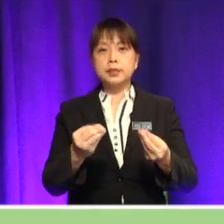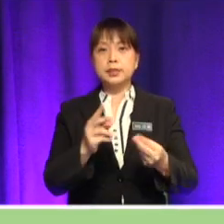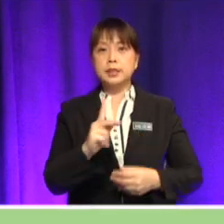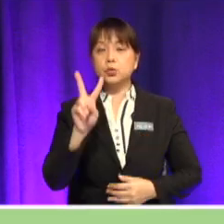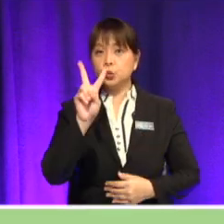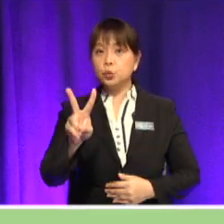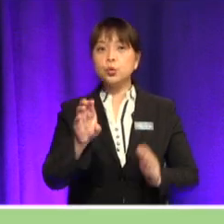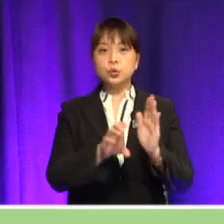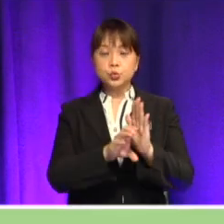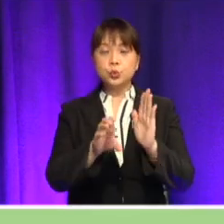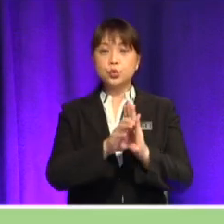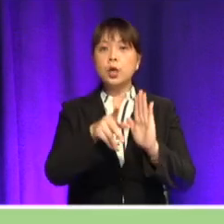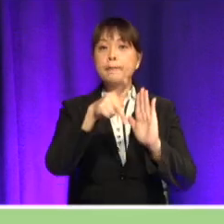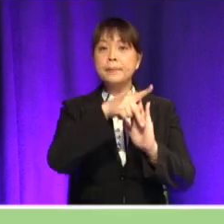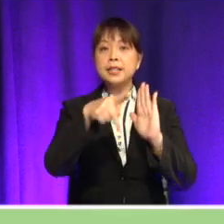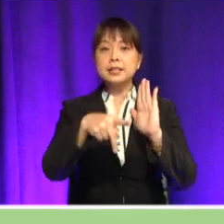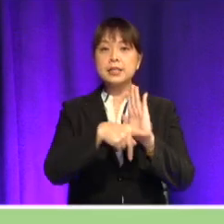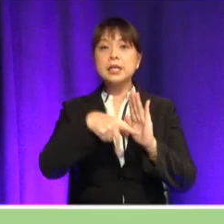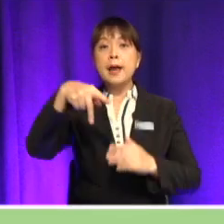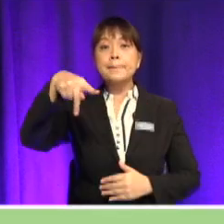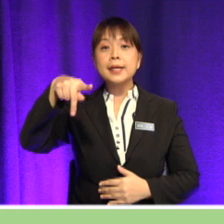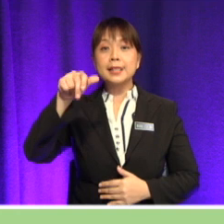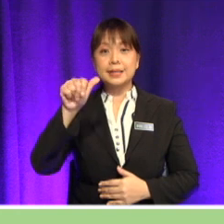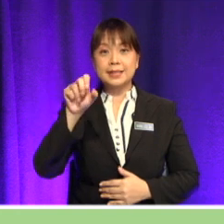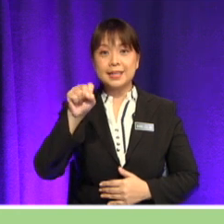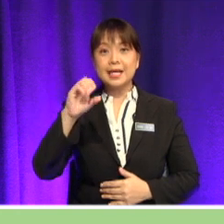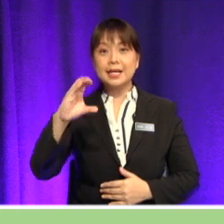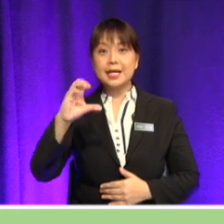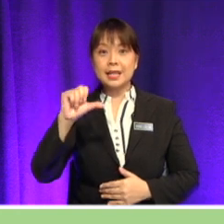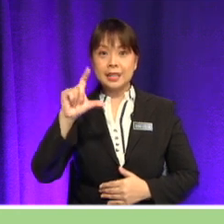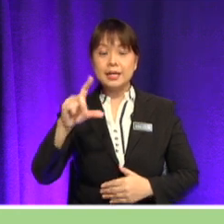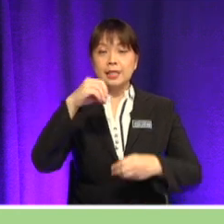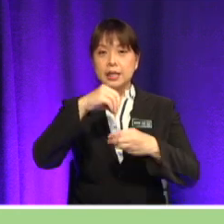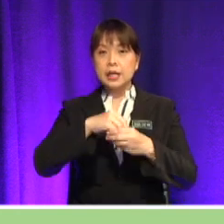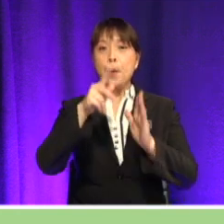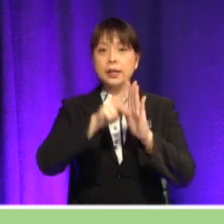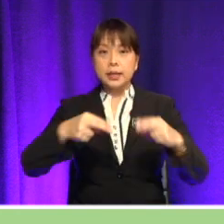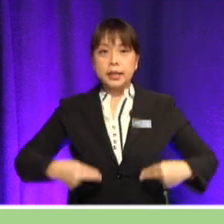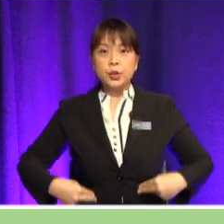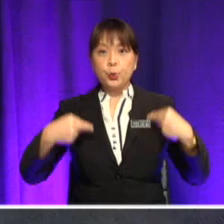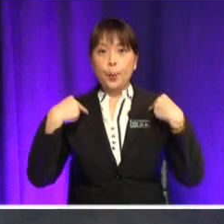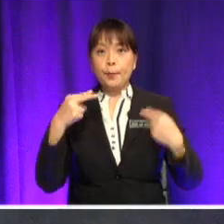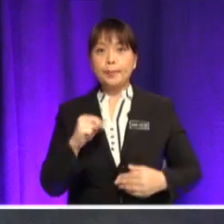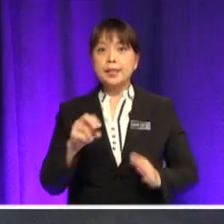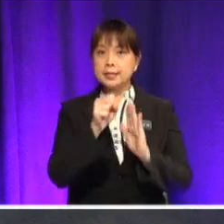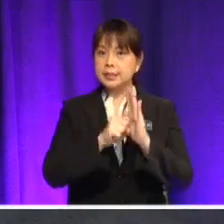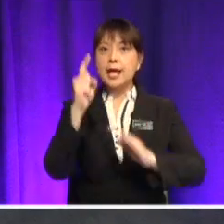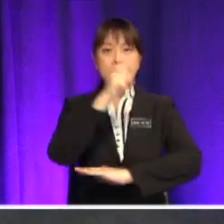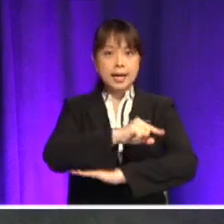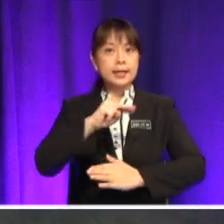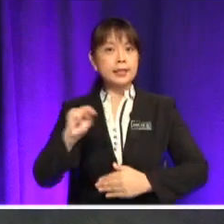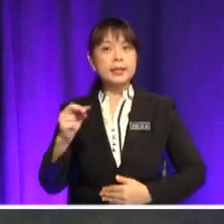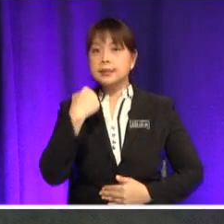Pascal dalam kehidupan seharian kita loh kita enggak dalam kehidupan kita Oke saya mau beli dijawab anak